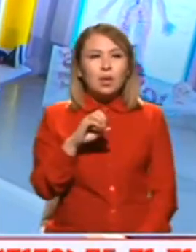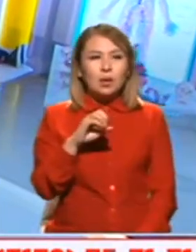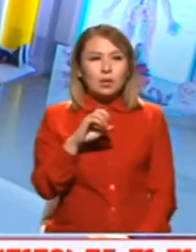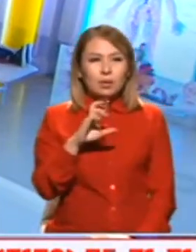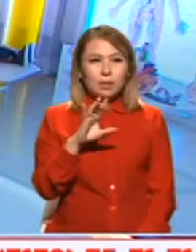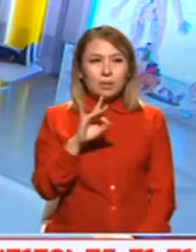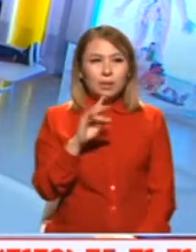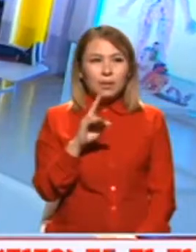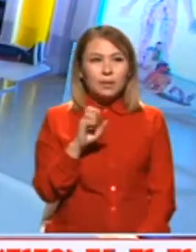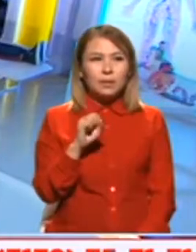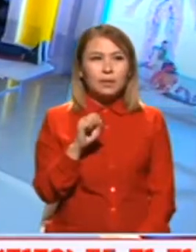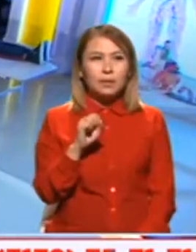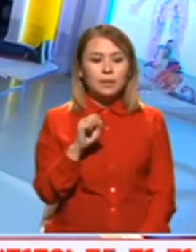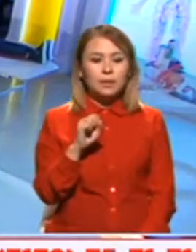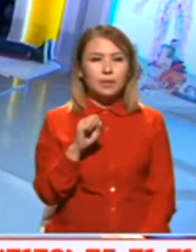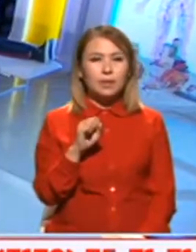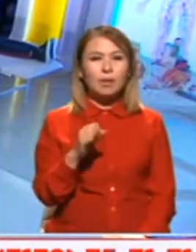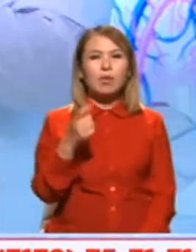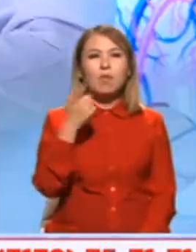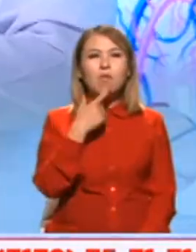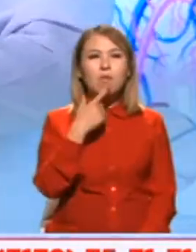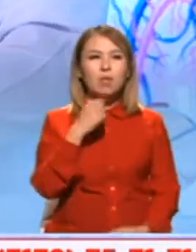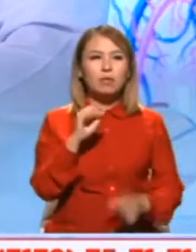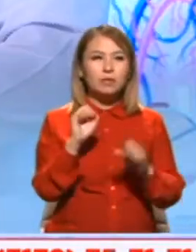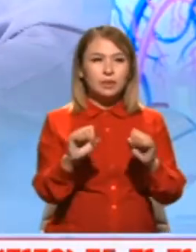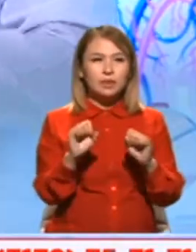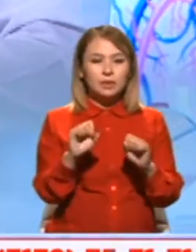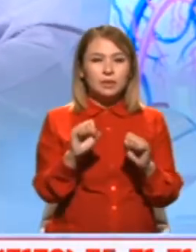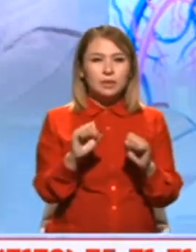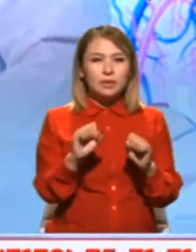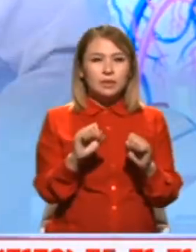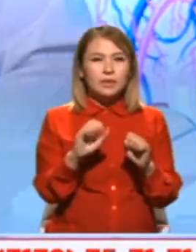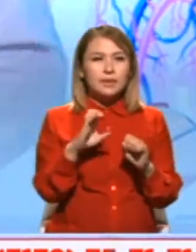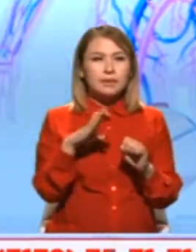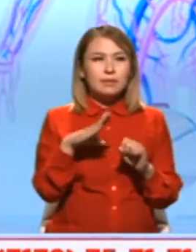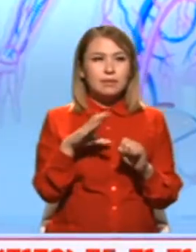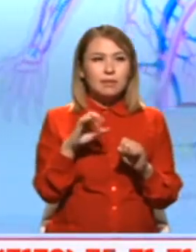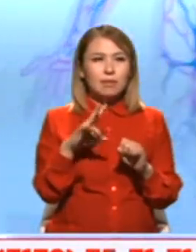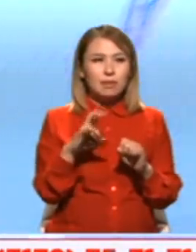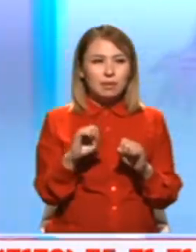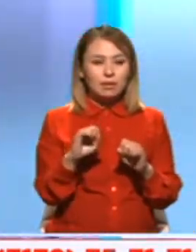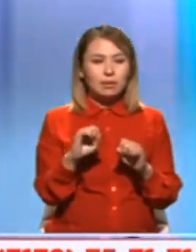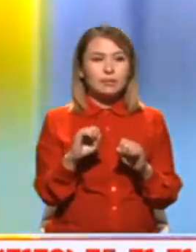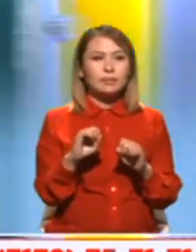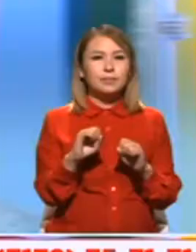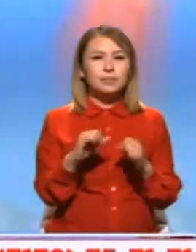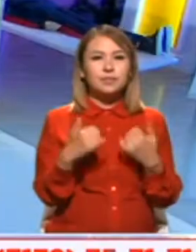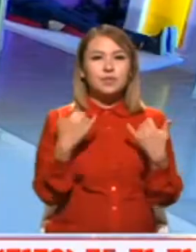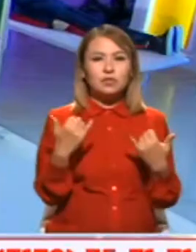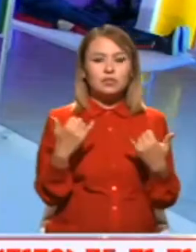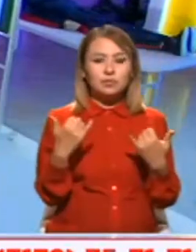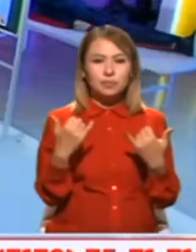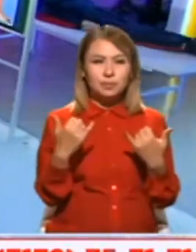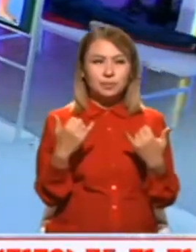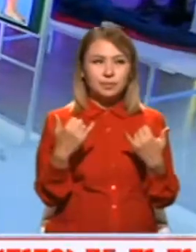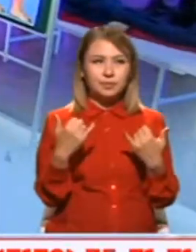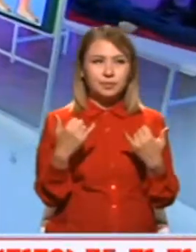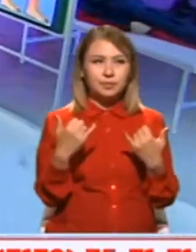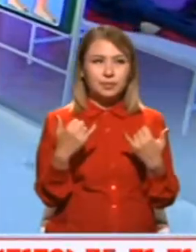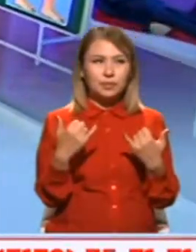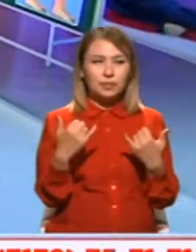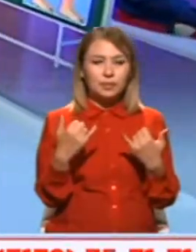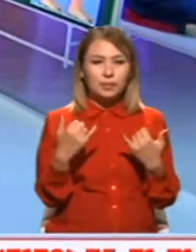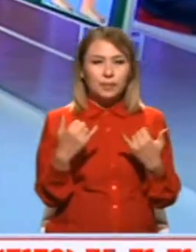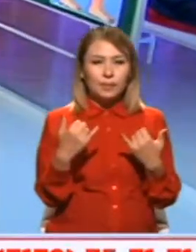қан тамырының сыртындағы ұстап тұратын, яғни қабыршық қабаты, стенасы болып табылады. Ал жөнді осы жерде бізде